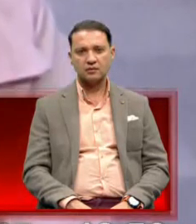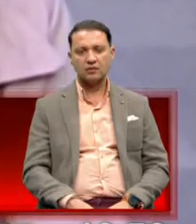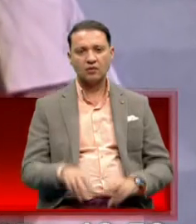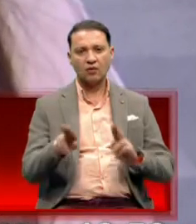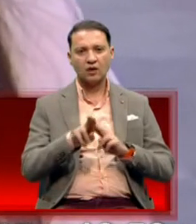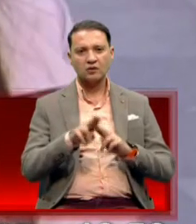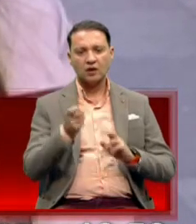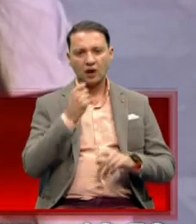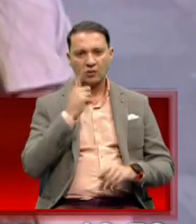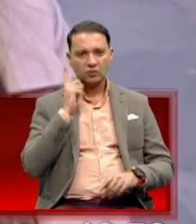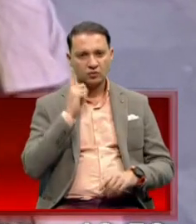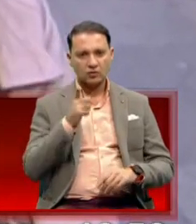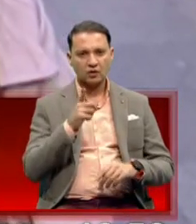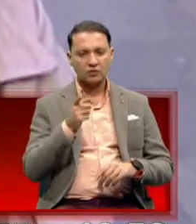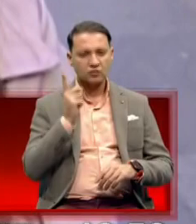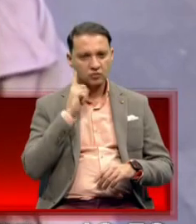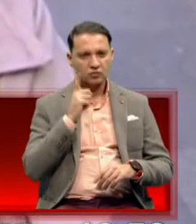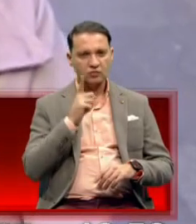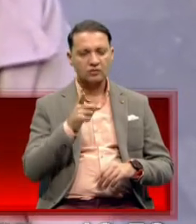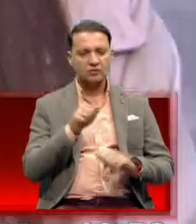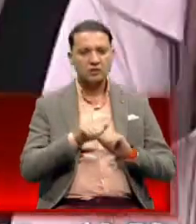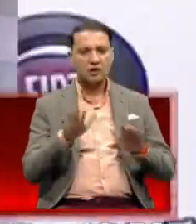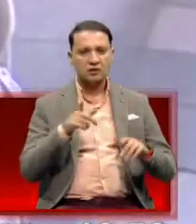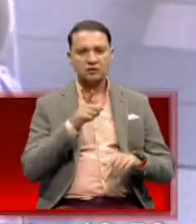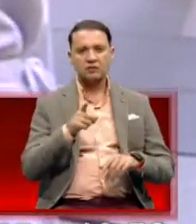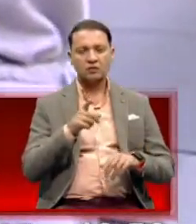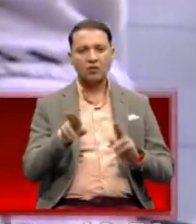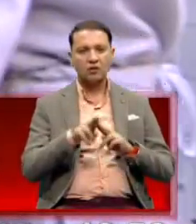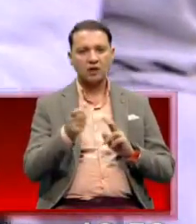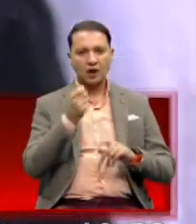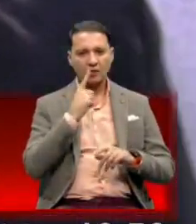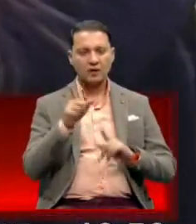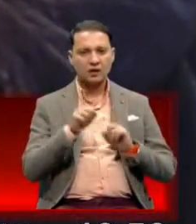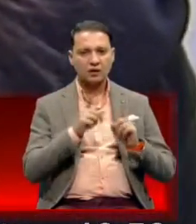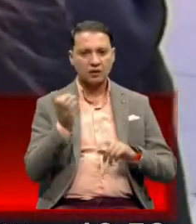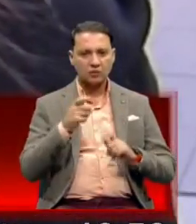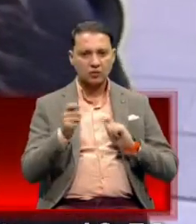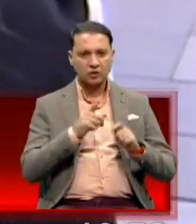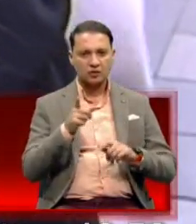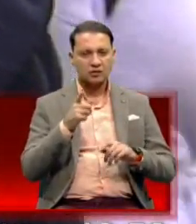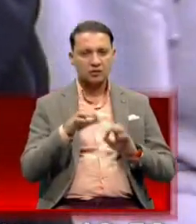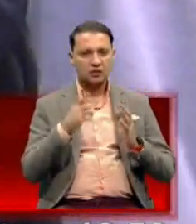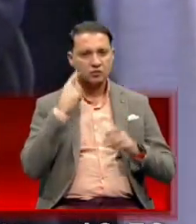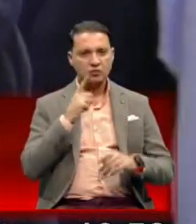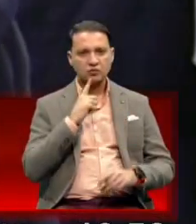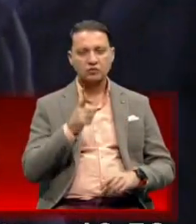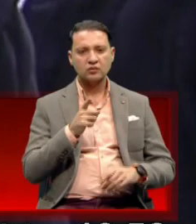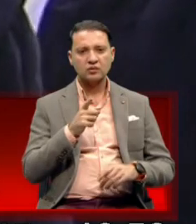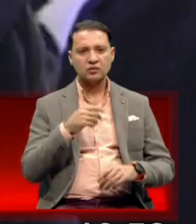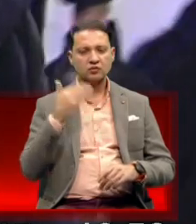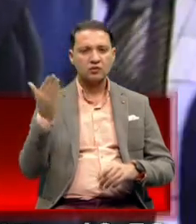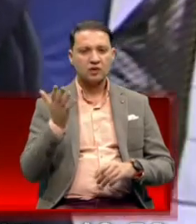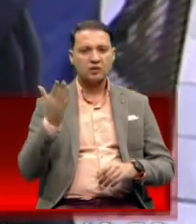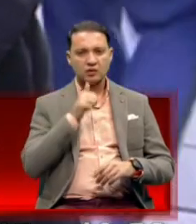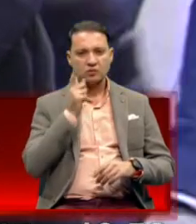Kolajen haplarını duydunuz mu? Evet, duymuştum. Hani bayağı da yaygın aslında. Kolajen haplarını internetten alıp kullanıyorlar. Ne düşünüyorsunuz bu konuda? Yani